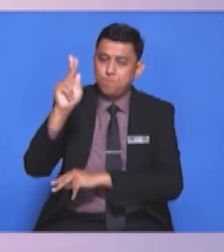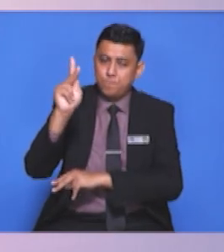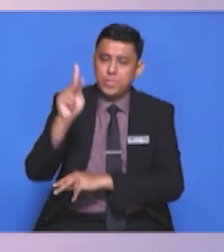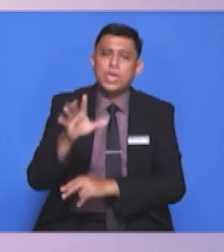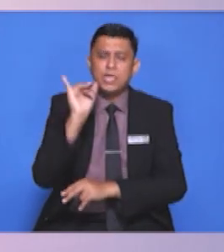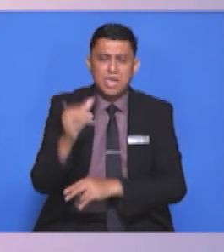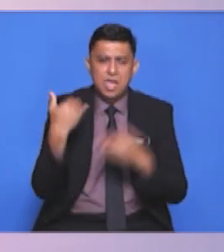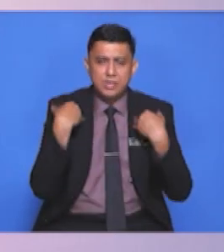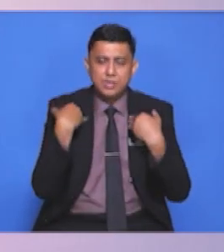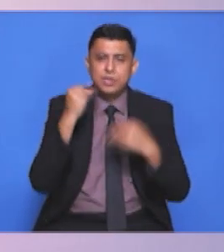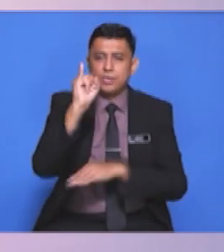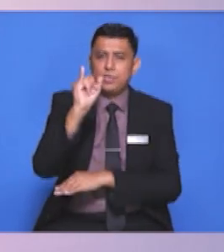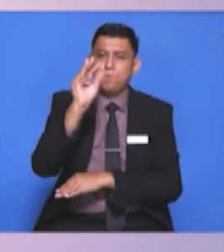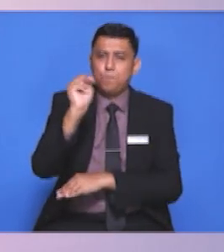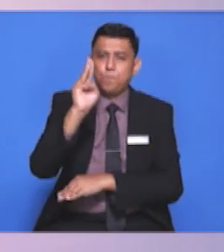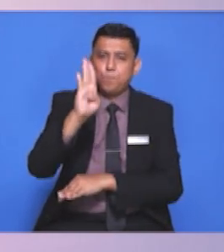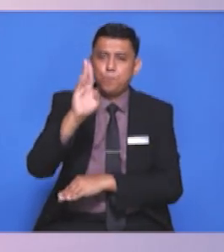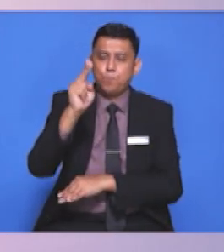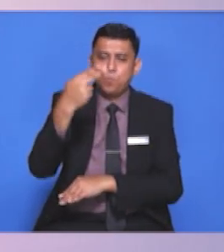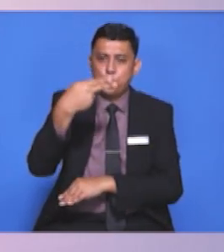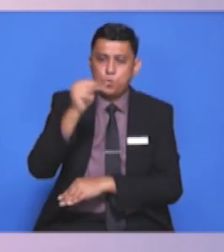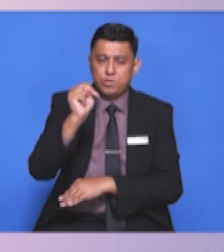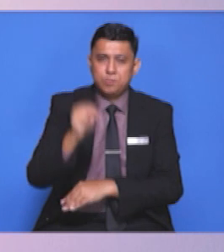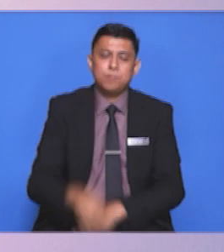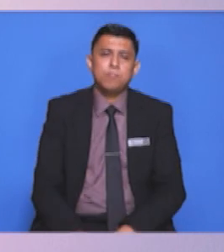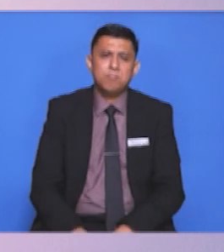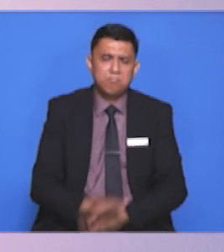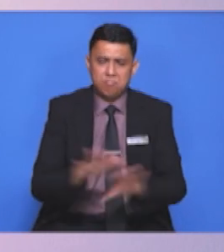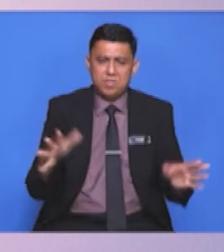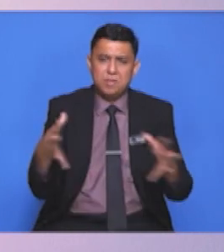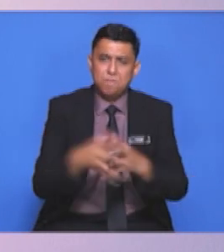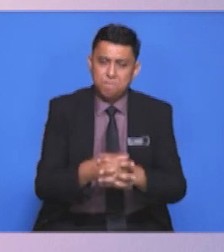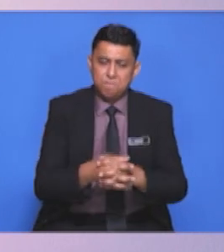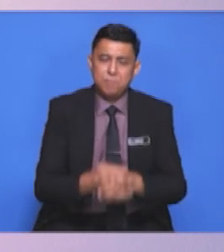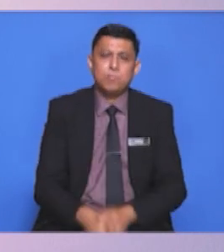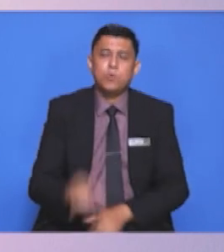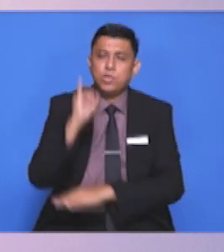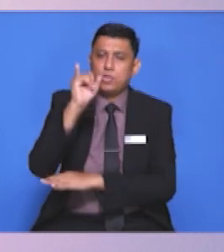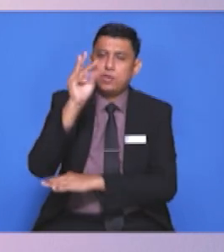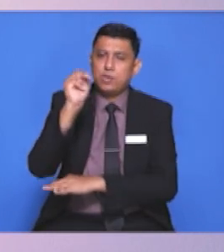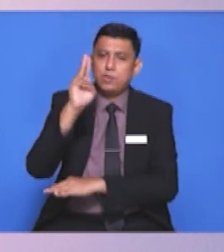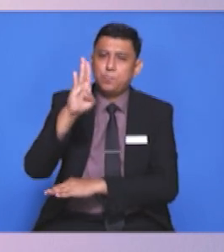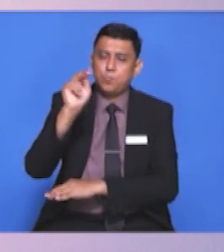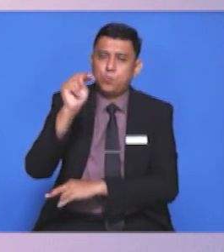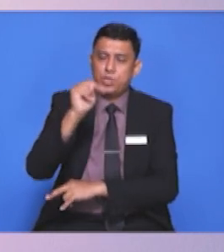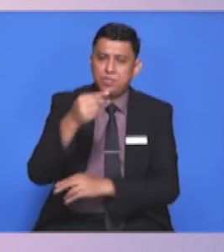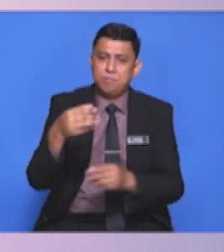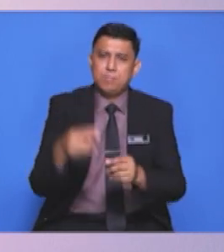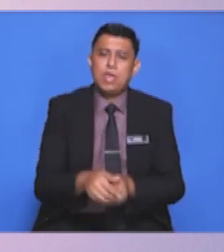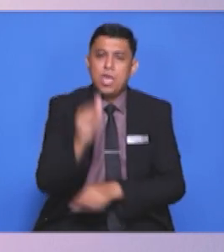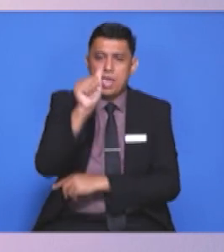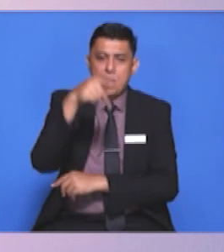imbuhan kata majemuk tidak mantap yang menerima imbuhan apitan